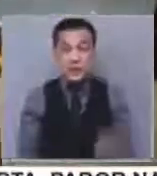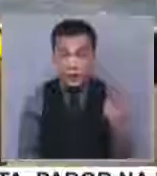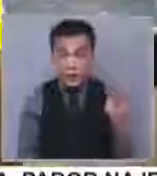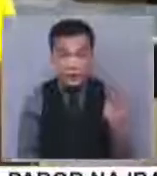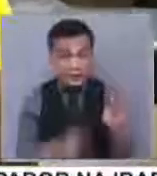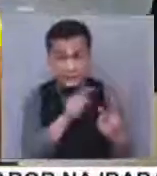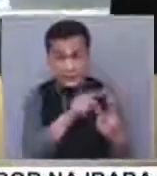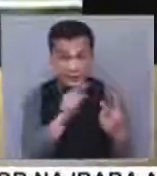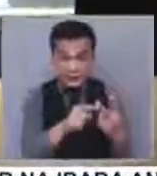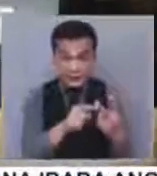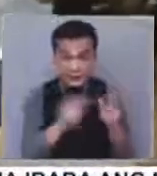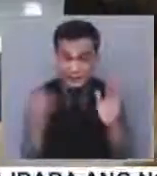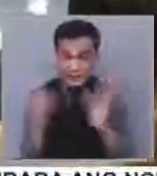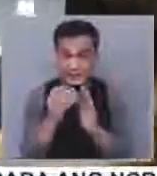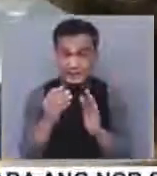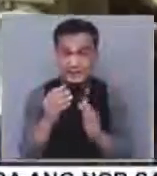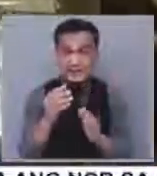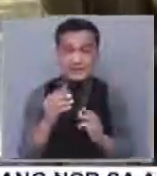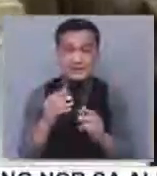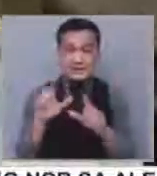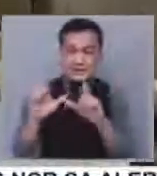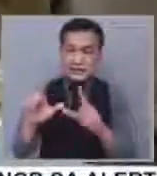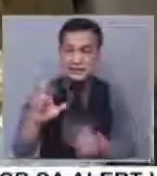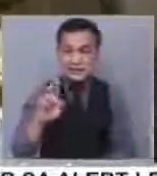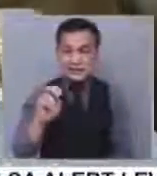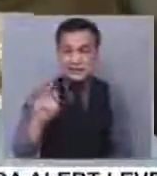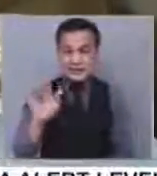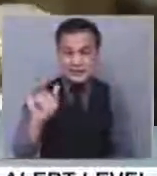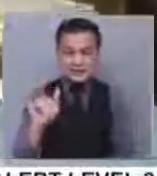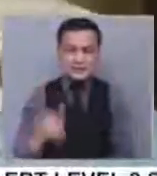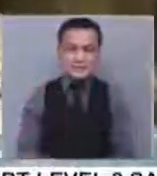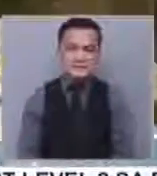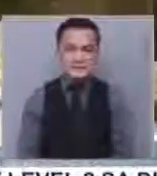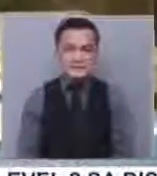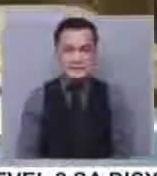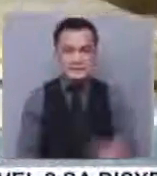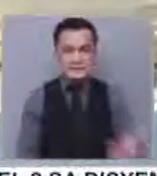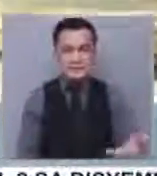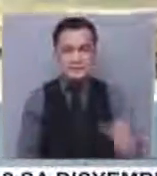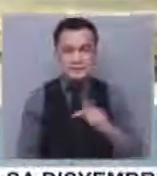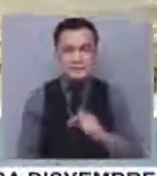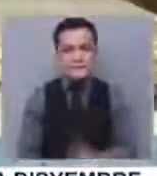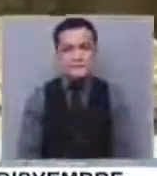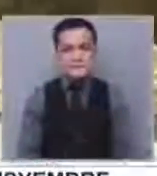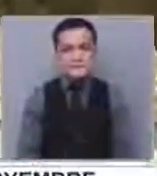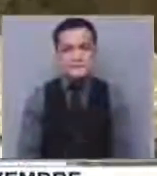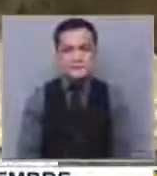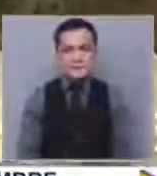sa kasong robbery. Bernard Hojana para sa Morning Show ng Bayan, Rise and Shine, Pilipinas.